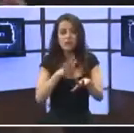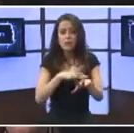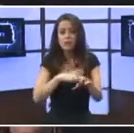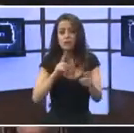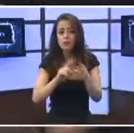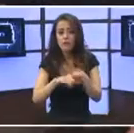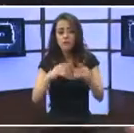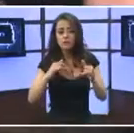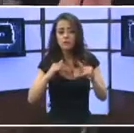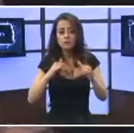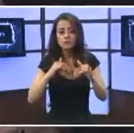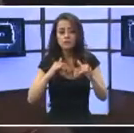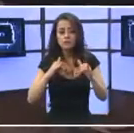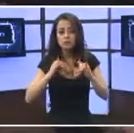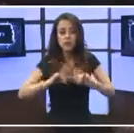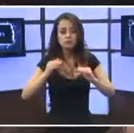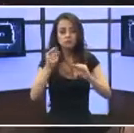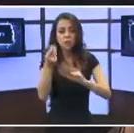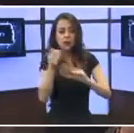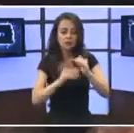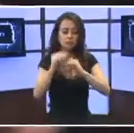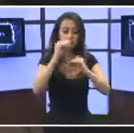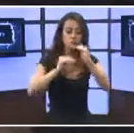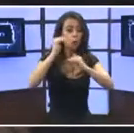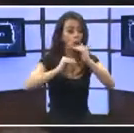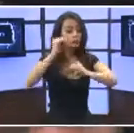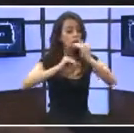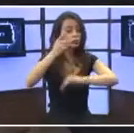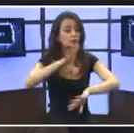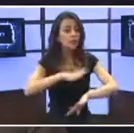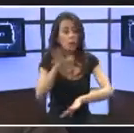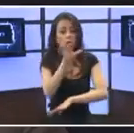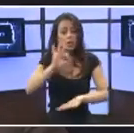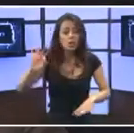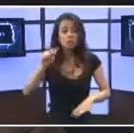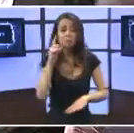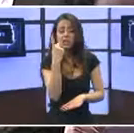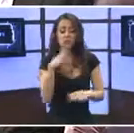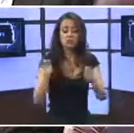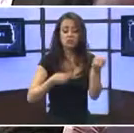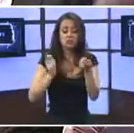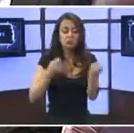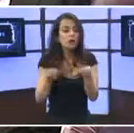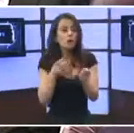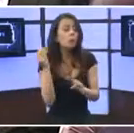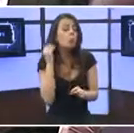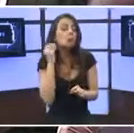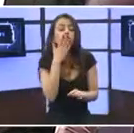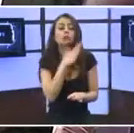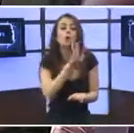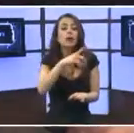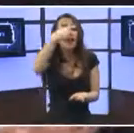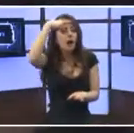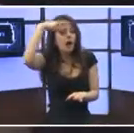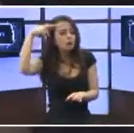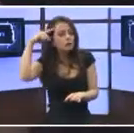kadar rahat ki misli misli Allah bize huzur veriyor. Verir. Hiçbir Verir. Çalışanıma ne borcum ne mutlu, yok. Ne mutlu Alın terini kurumadan vermişim. Ne Allah